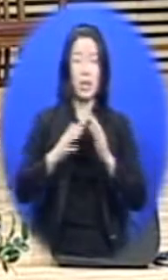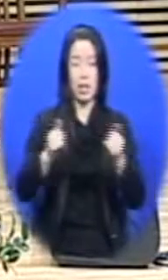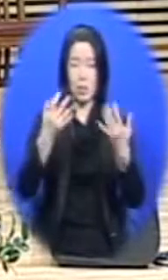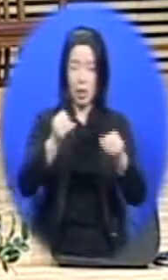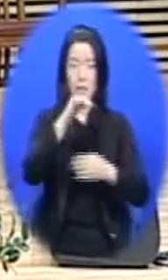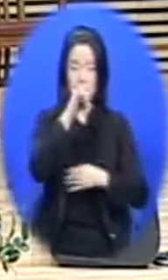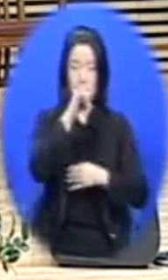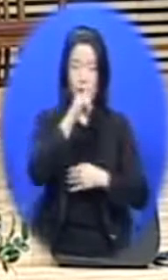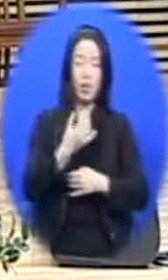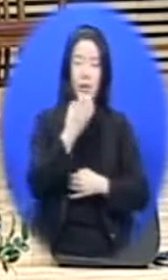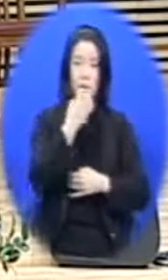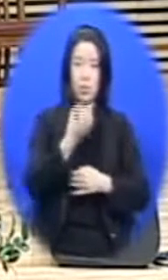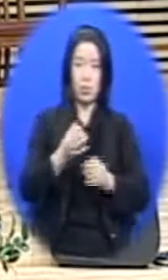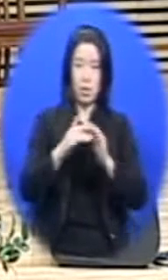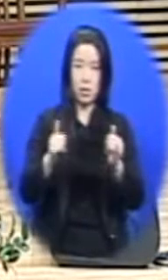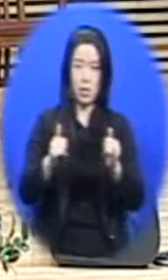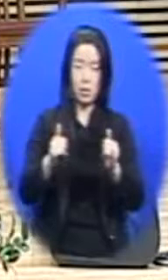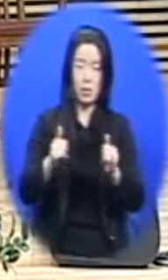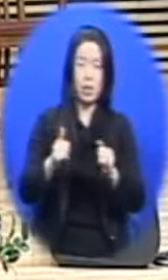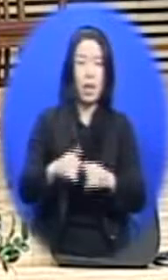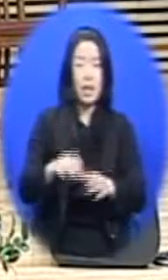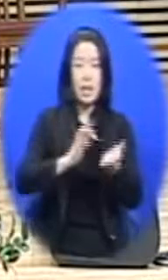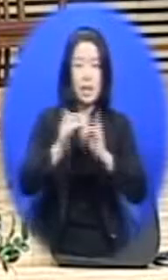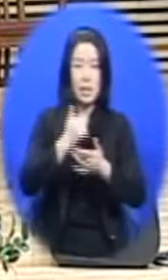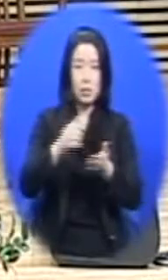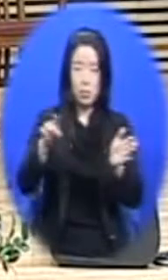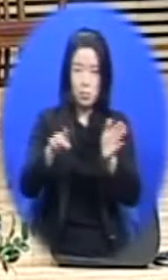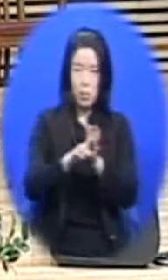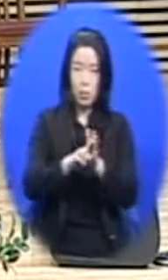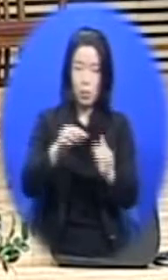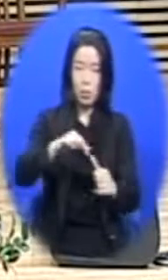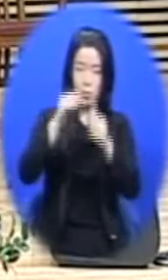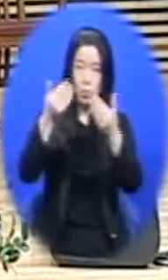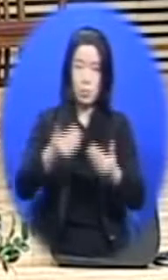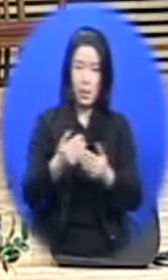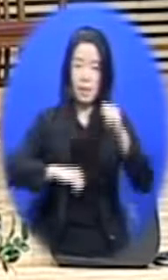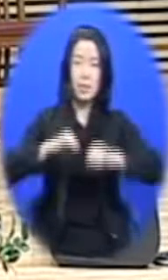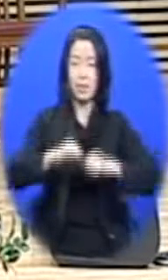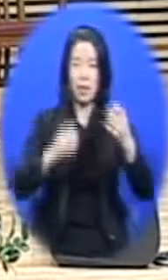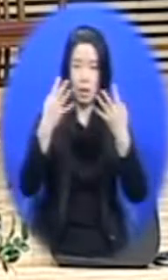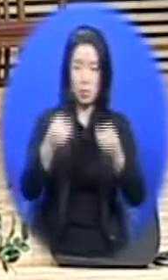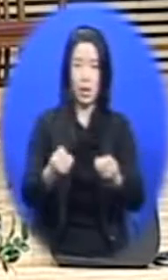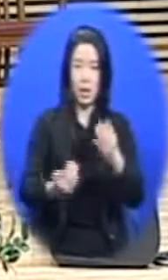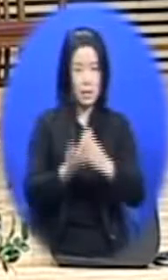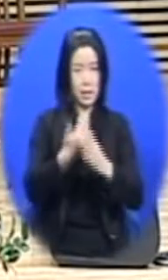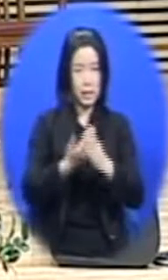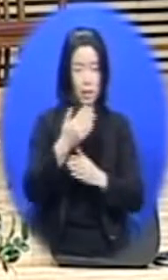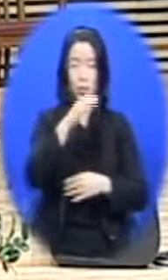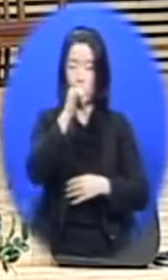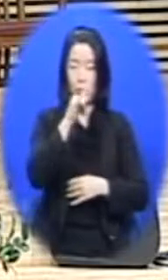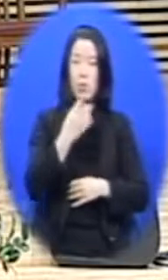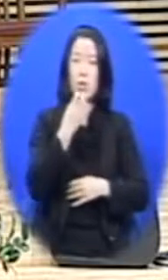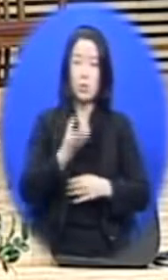많습니다. 유대인들이 예수님을 믿고 구원받는 역사들이 많이 일어나고 유대인 교회가